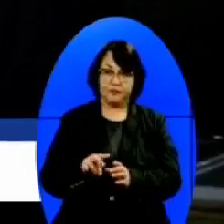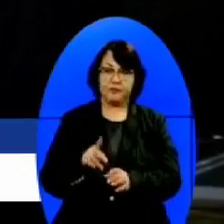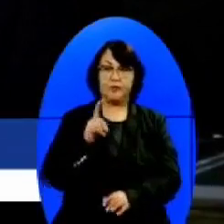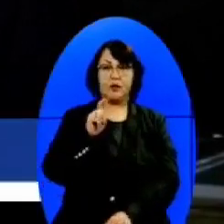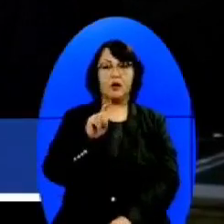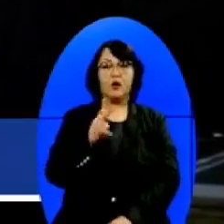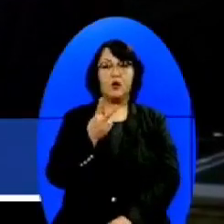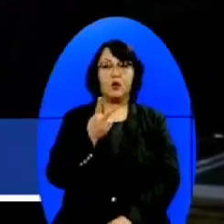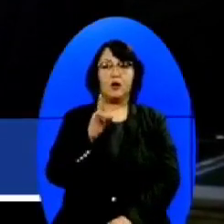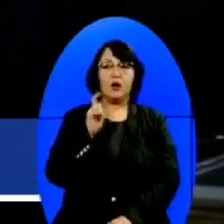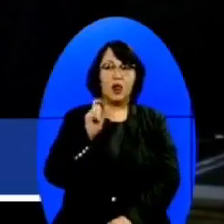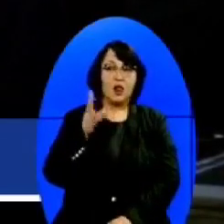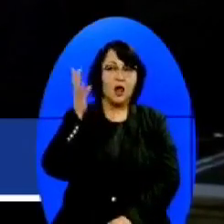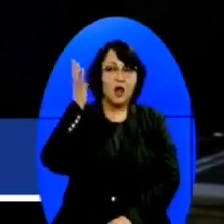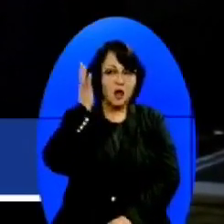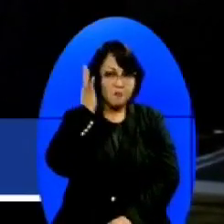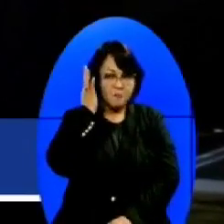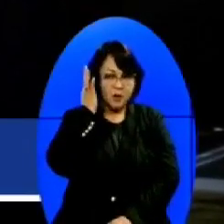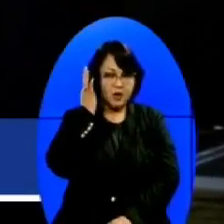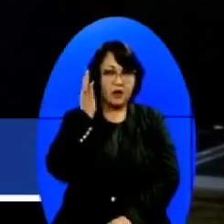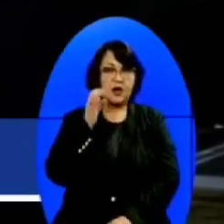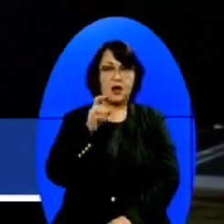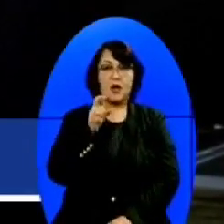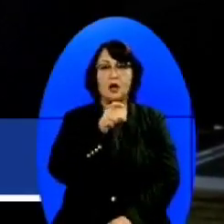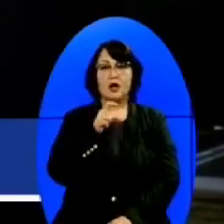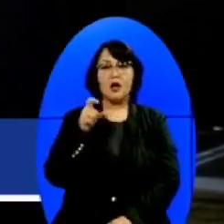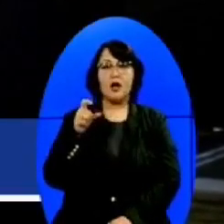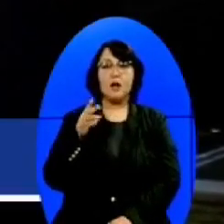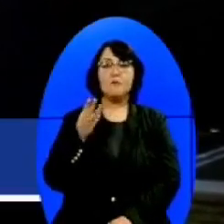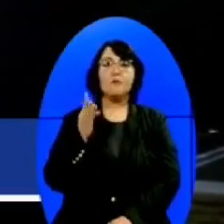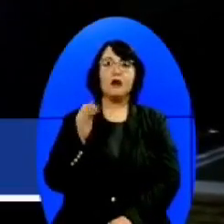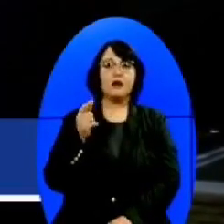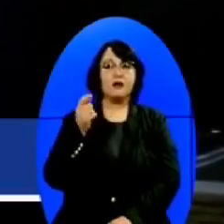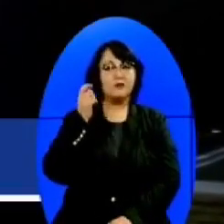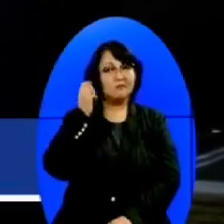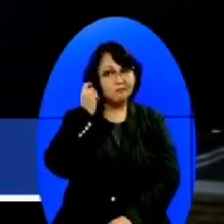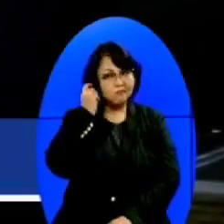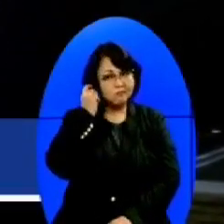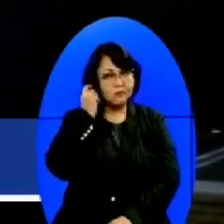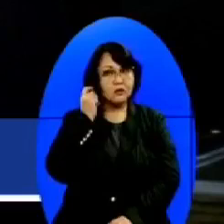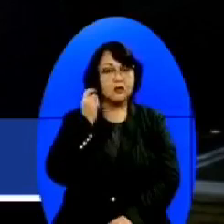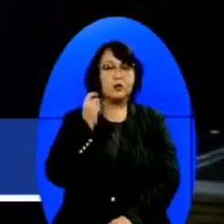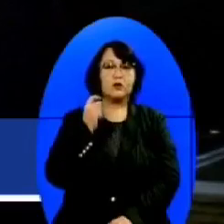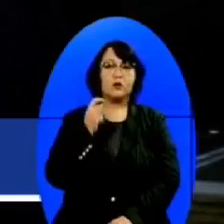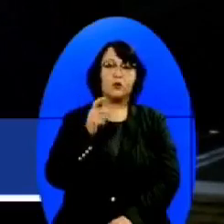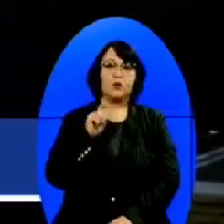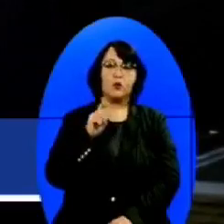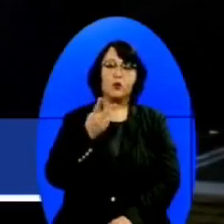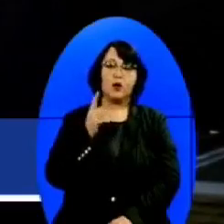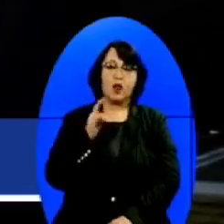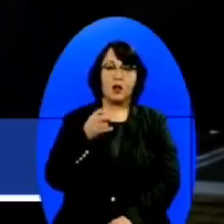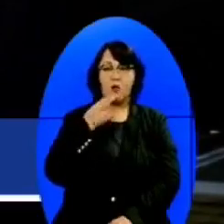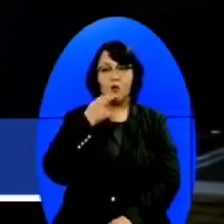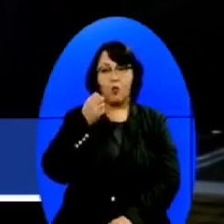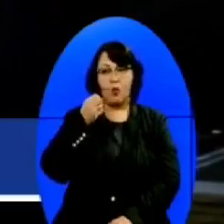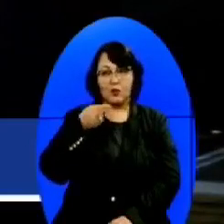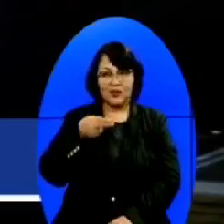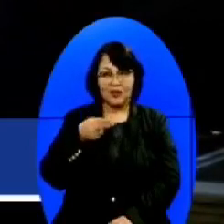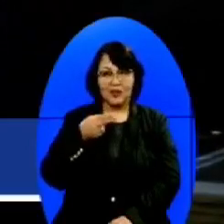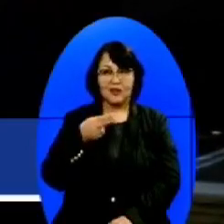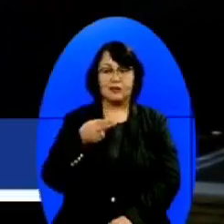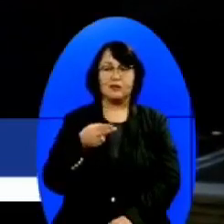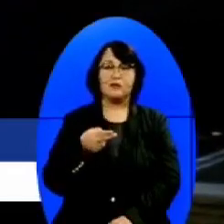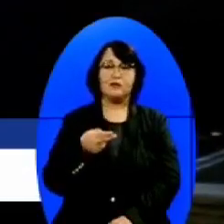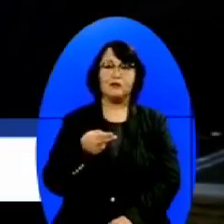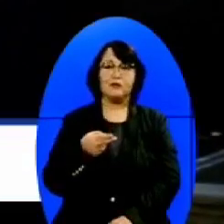хүрл ээмэг гоё чимглийн зүйлс, за мөн ахуй хэглэний шүүг, хүрл хутаг ийм зүйлүүд илэрч олдсон.